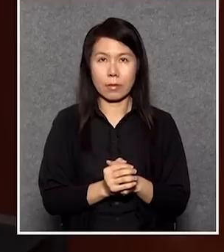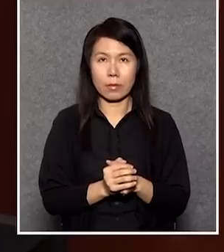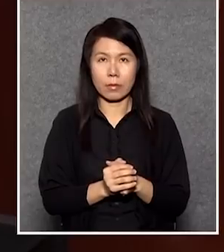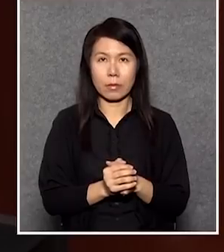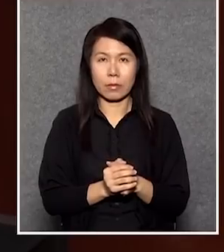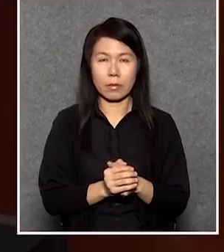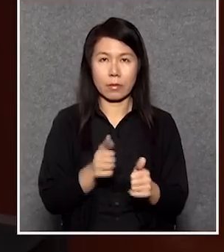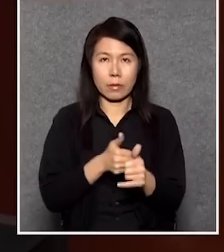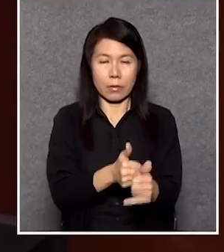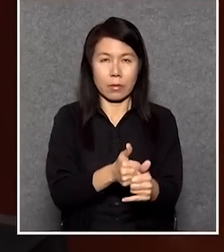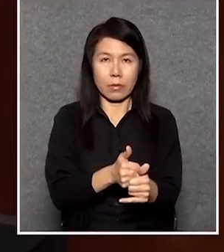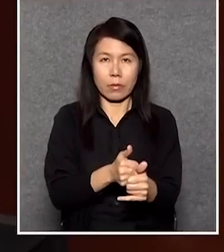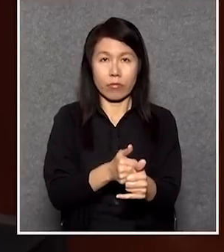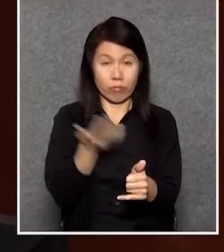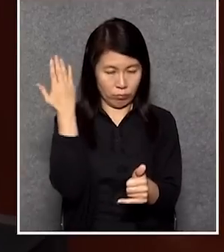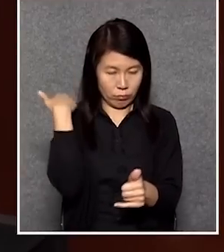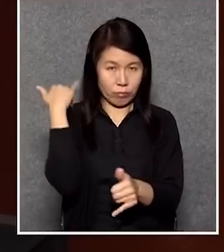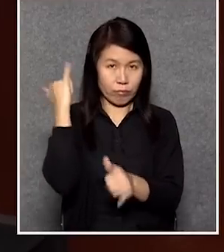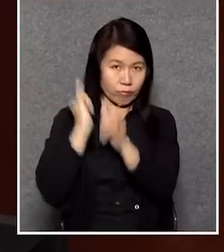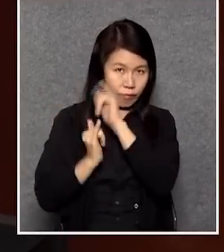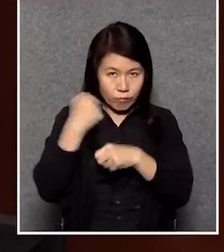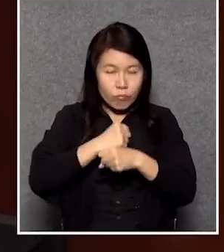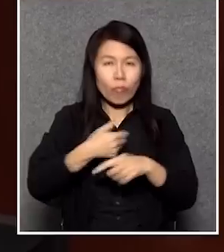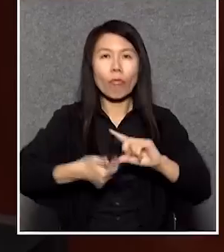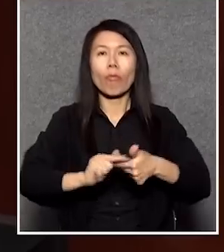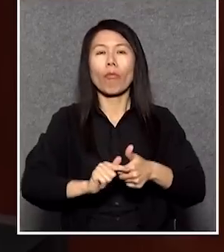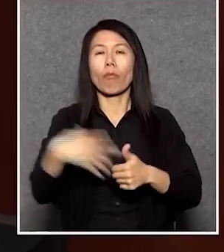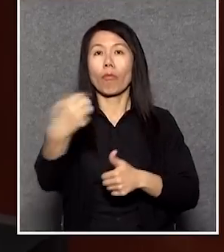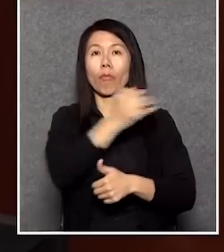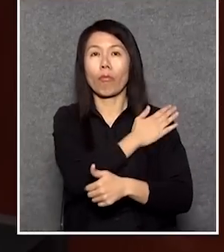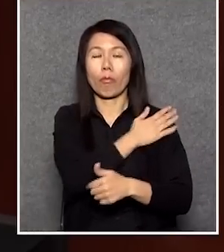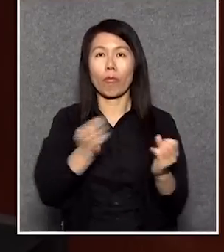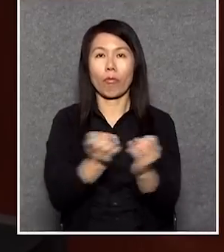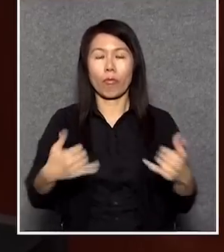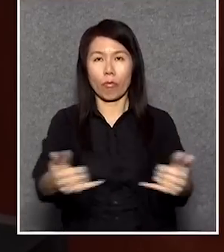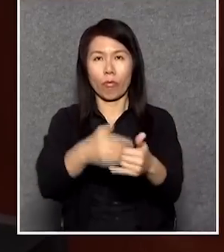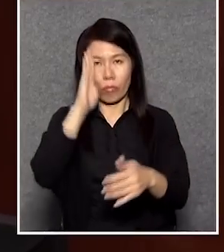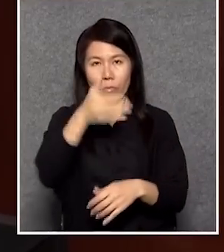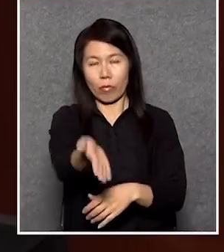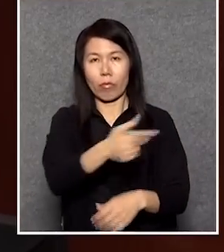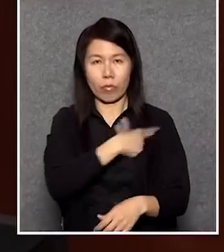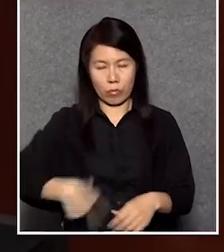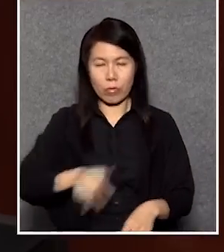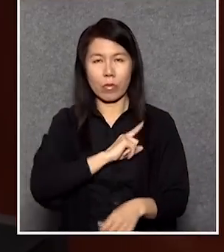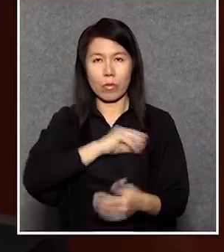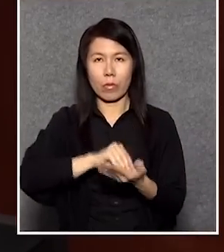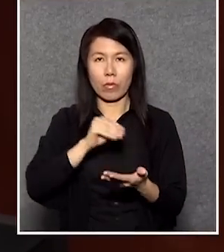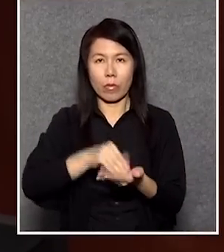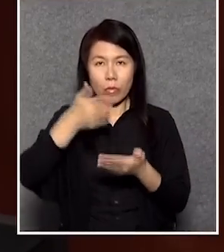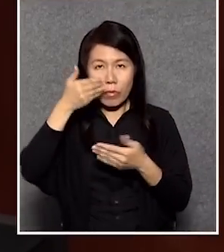按回我們一貫的做法來主持會議，請議員自行決定你的用膳的時間。